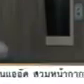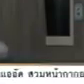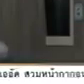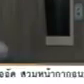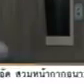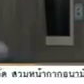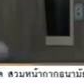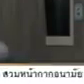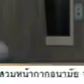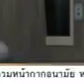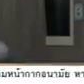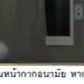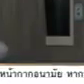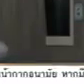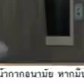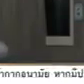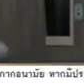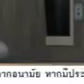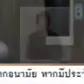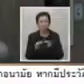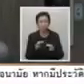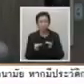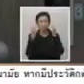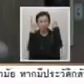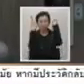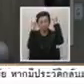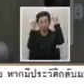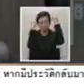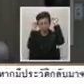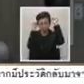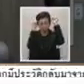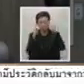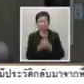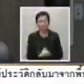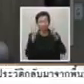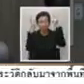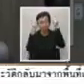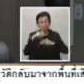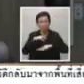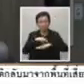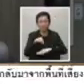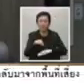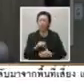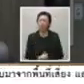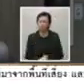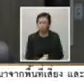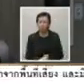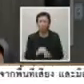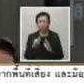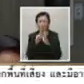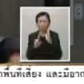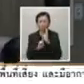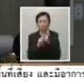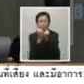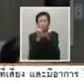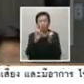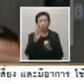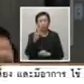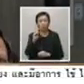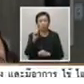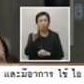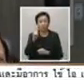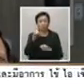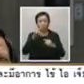กำลังชี้ว่าที่มาของนายกรัฐมนตรีเนี่ยขัดกับรัฐธรรมนูญมาตรา161